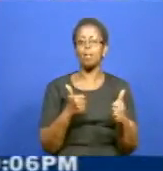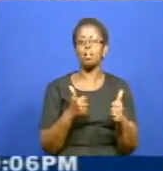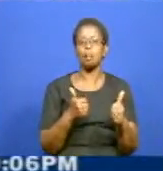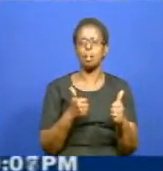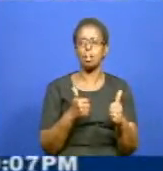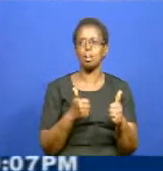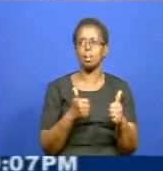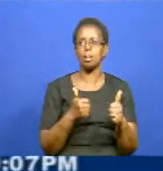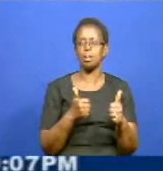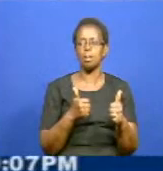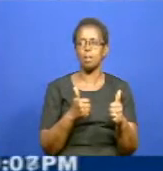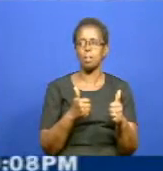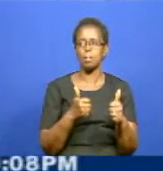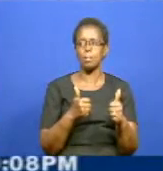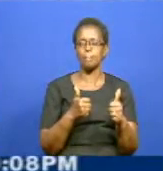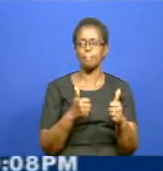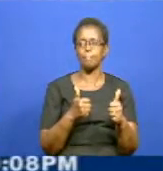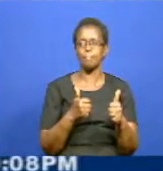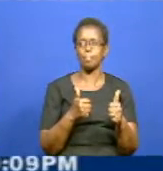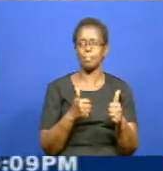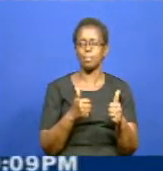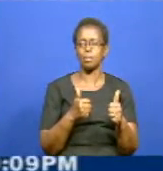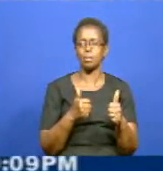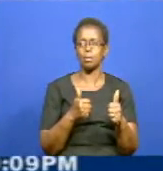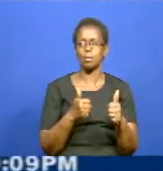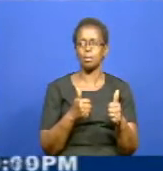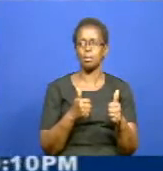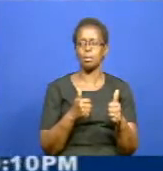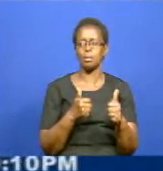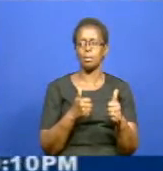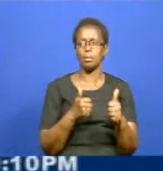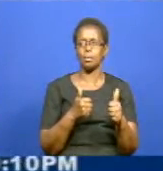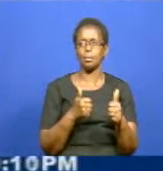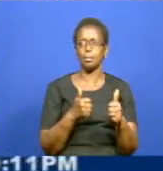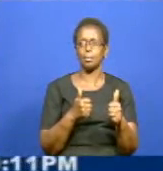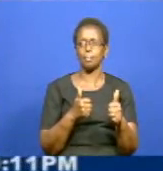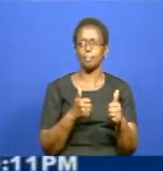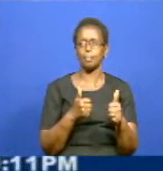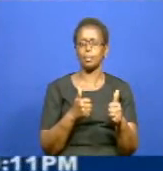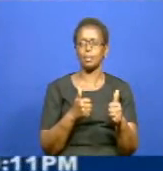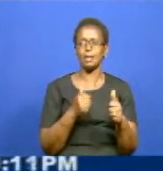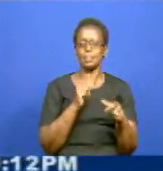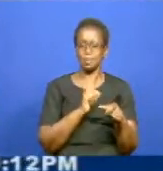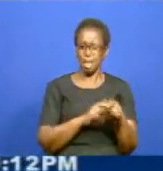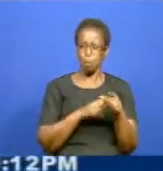ripoti ya ukweli, haki na uridhiano